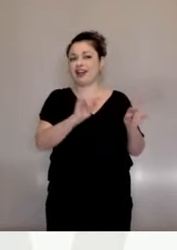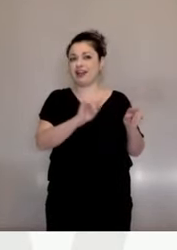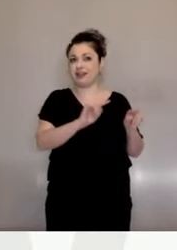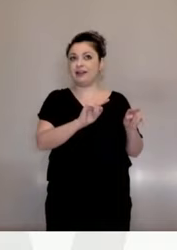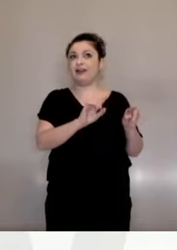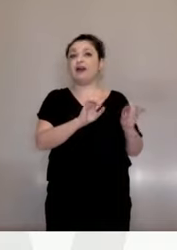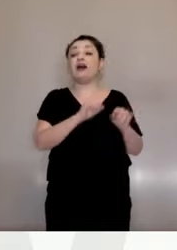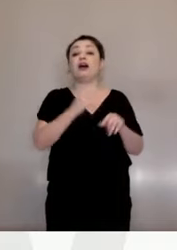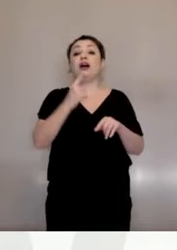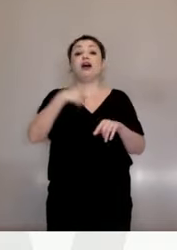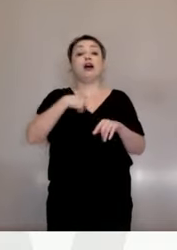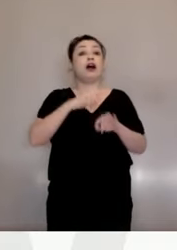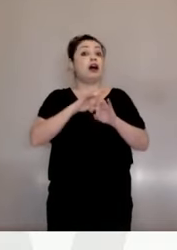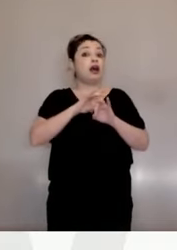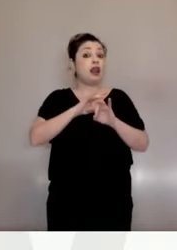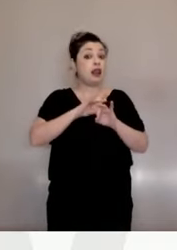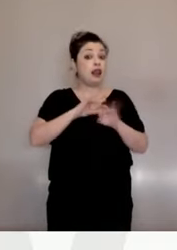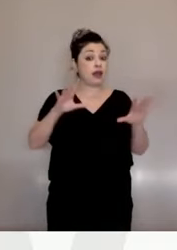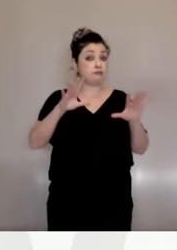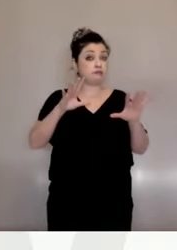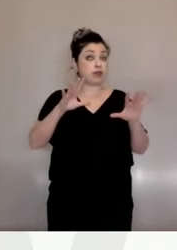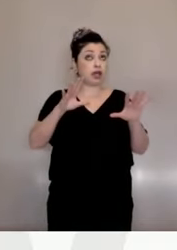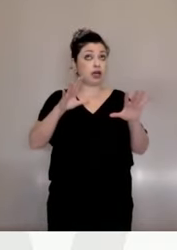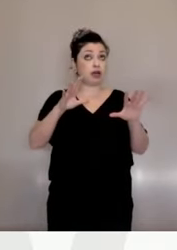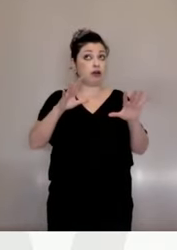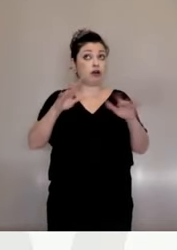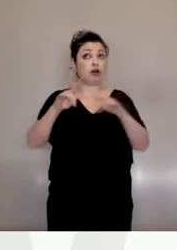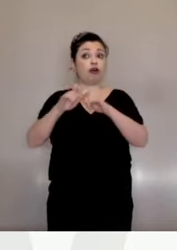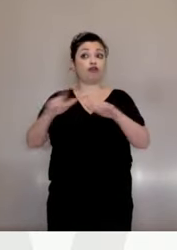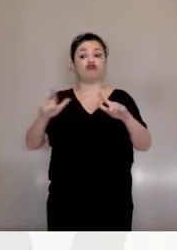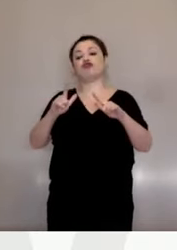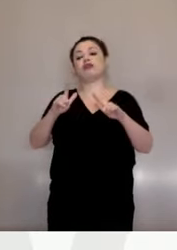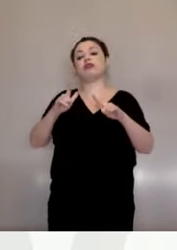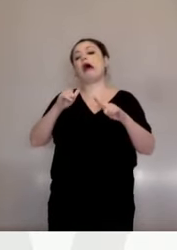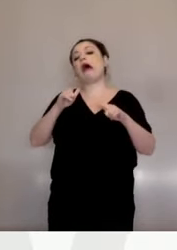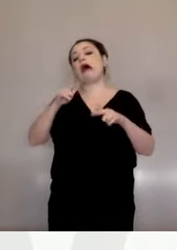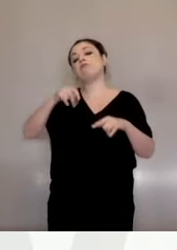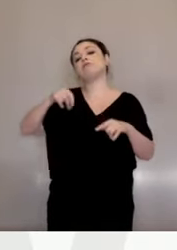Sono libero di andare nella città e